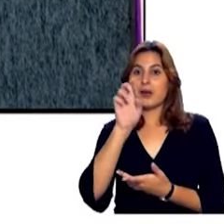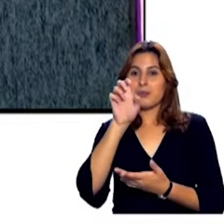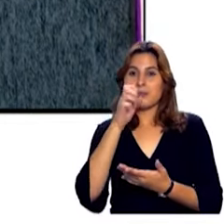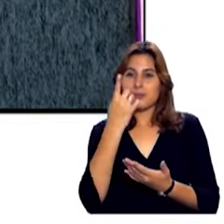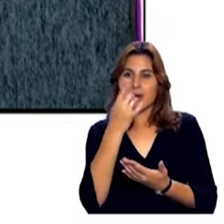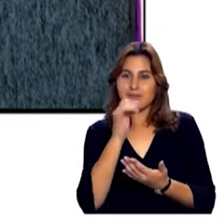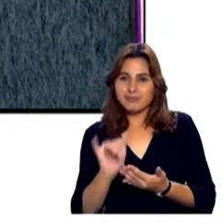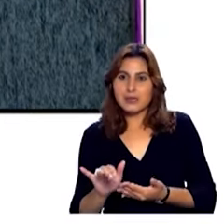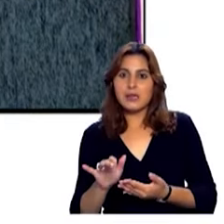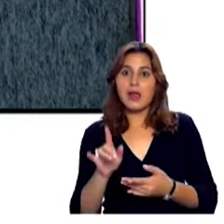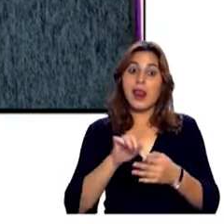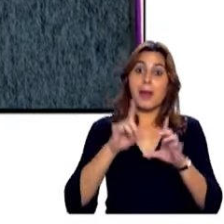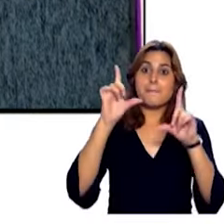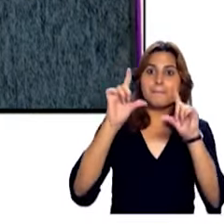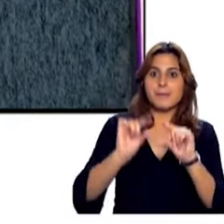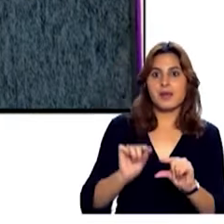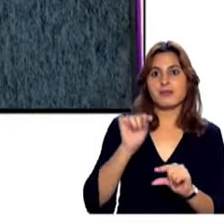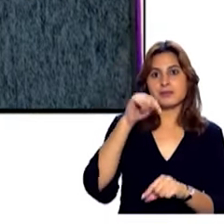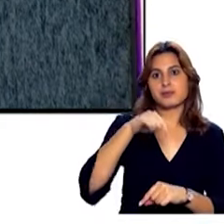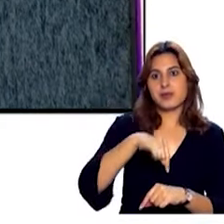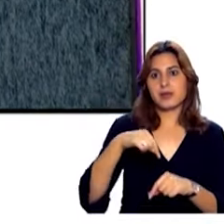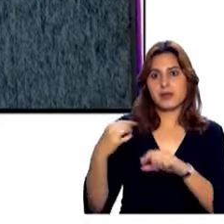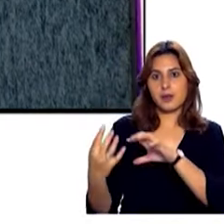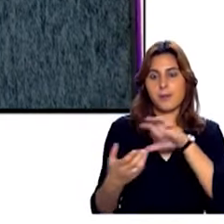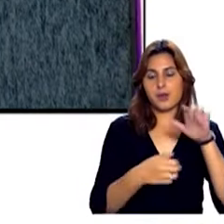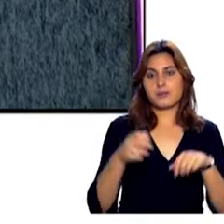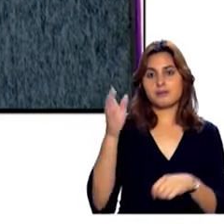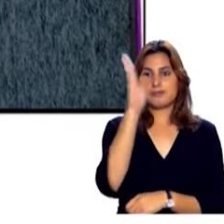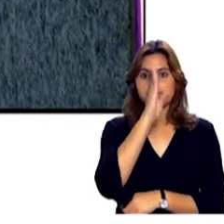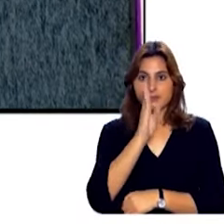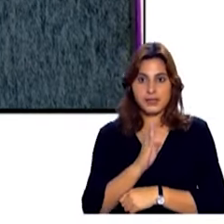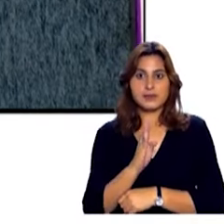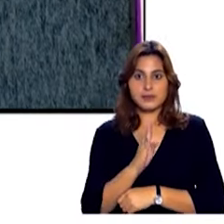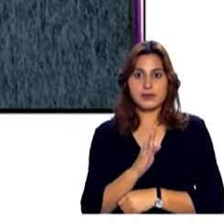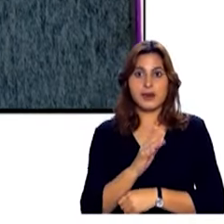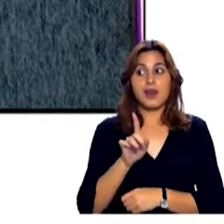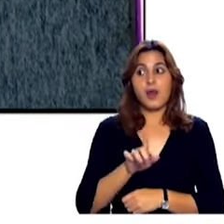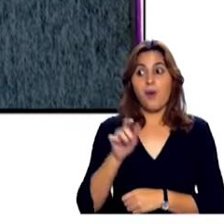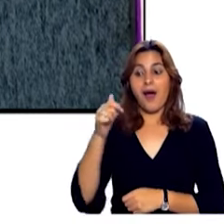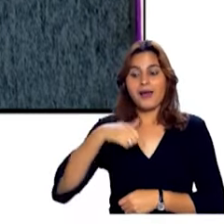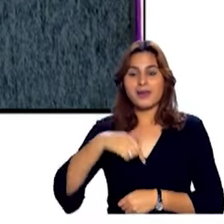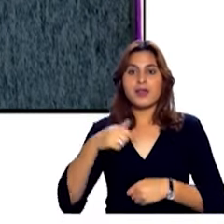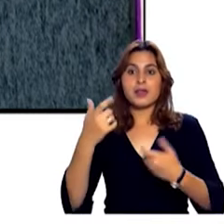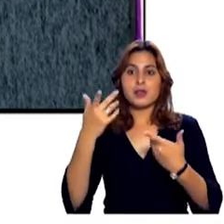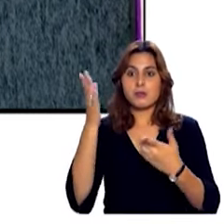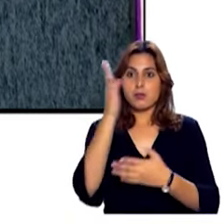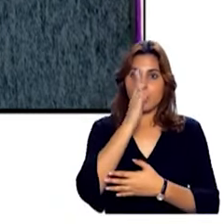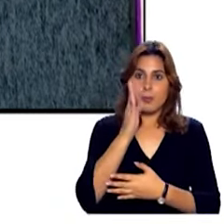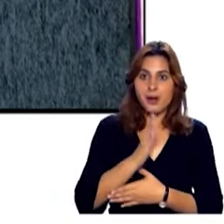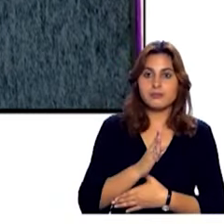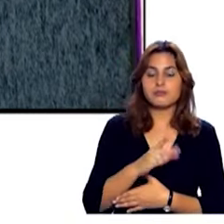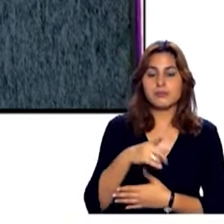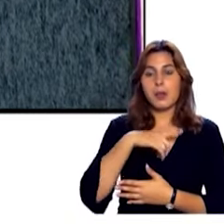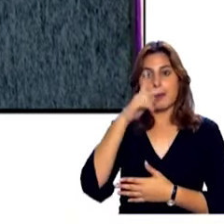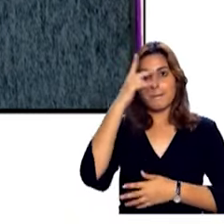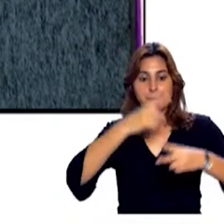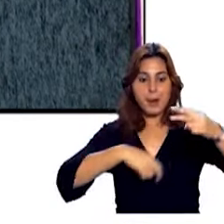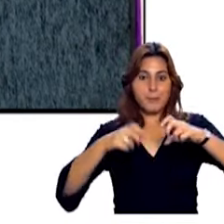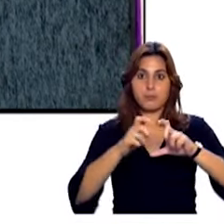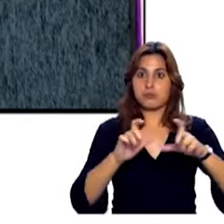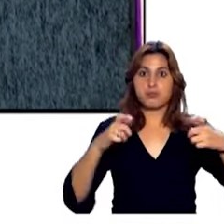numeri del carico giudiziario del del Nostro processo civile sono